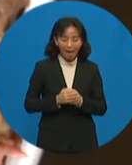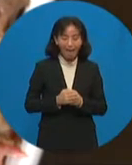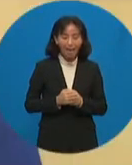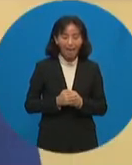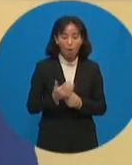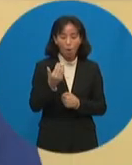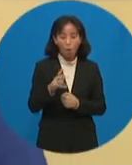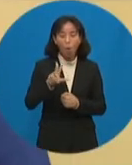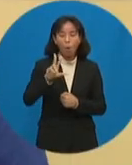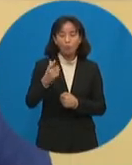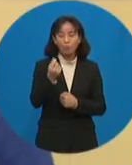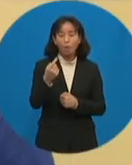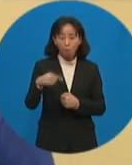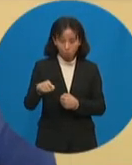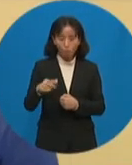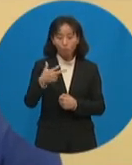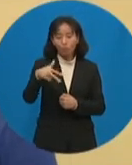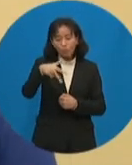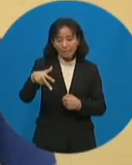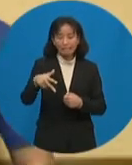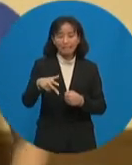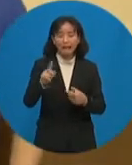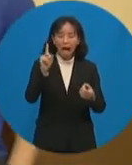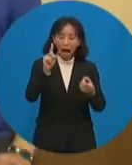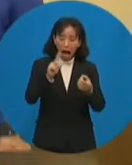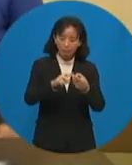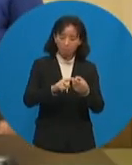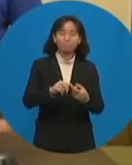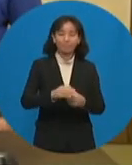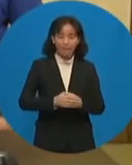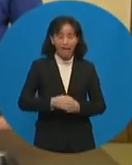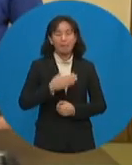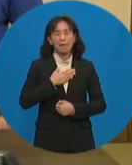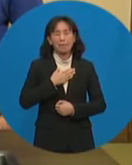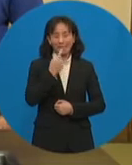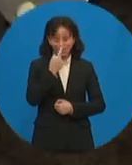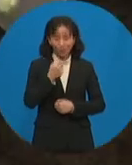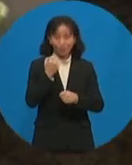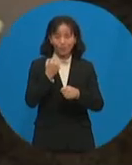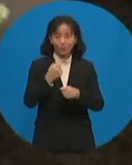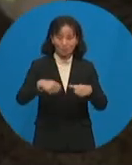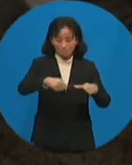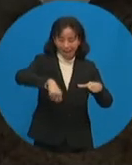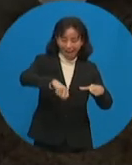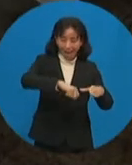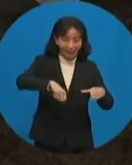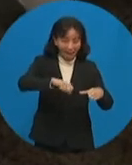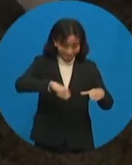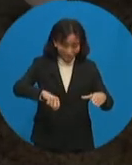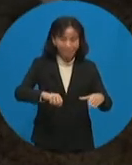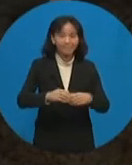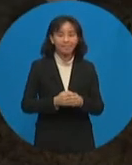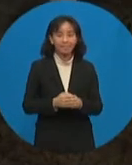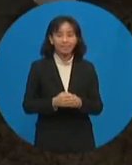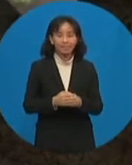牛すじの相性がバッチリなんで、 はい、そうですよね。早速私も作ってみたいと思います。ホルモンをよ